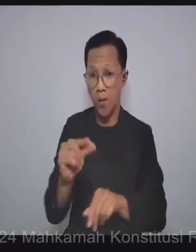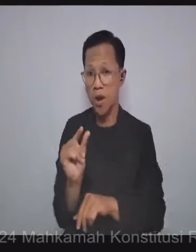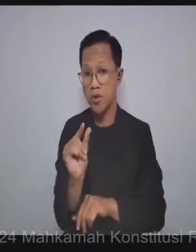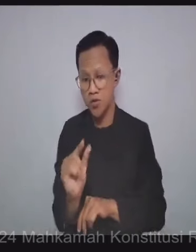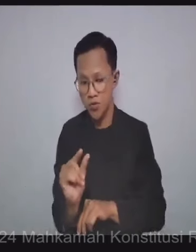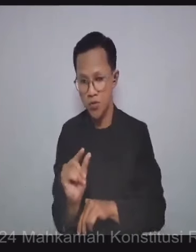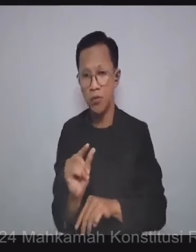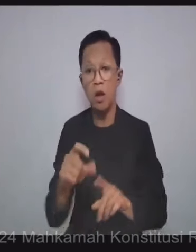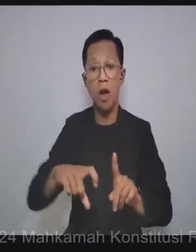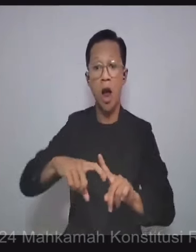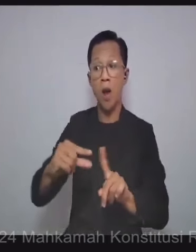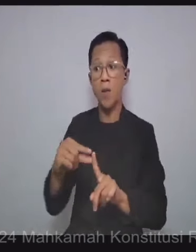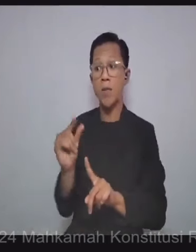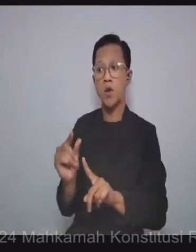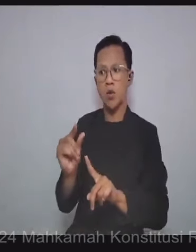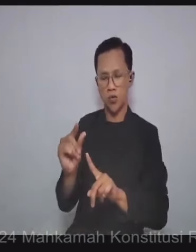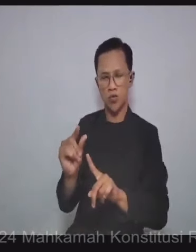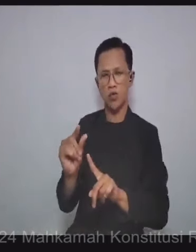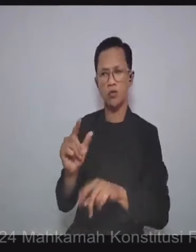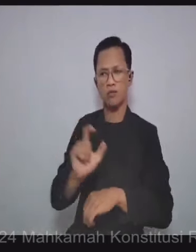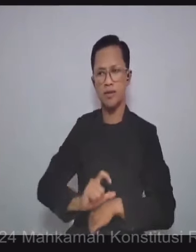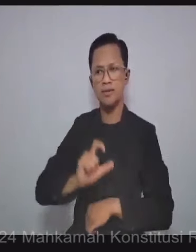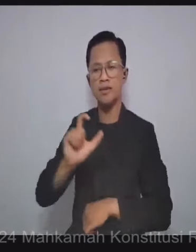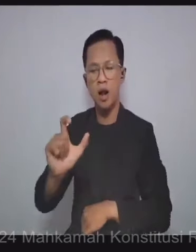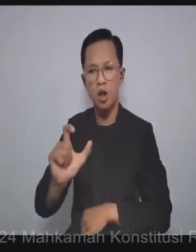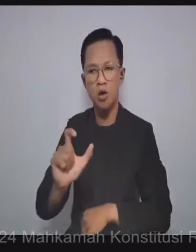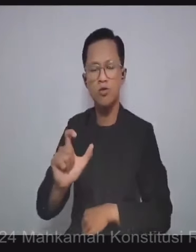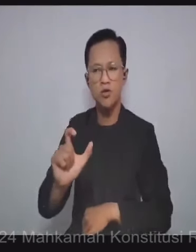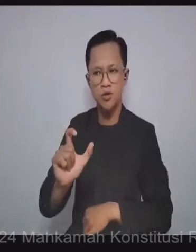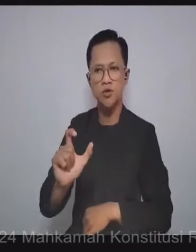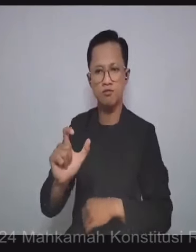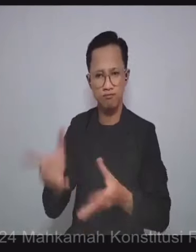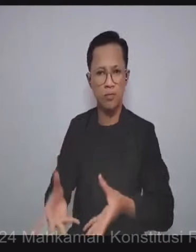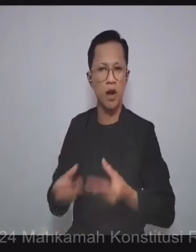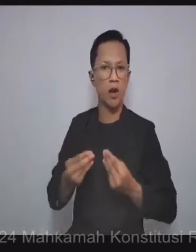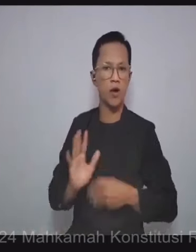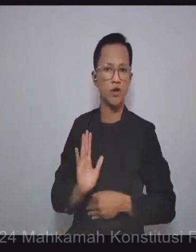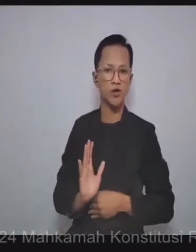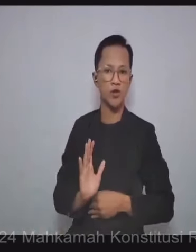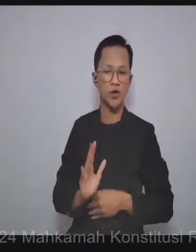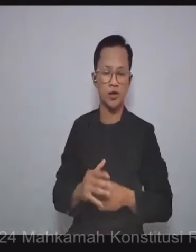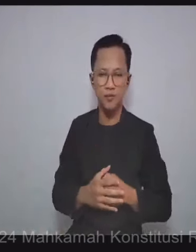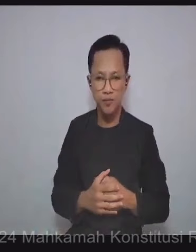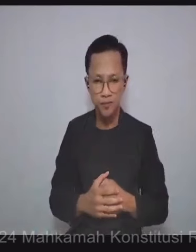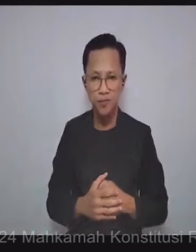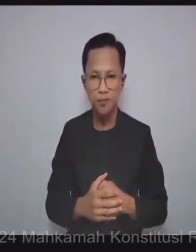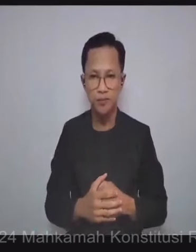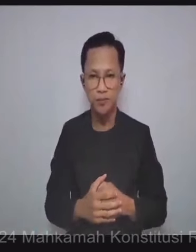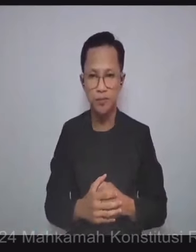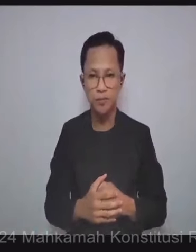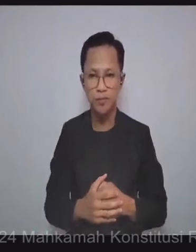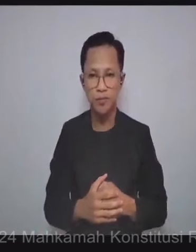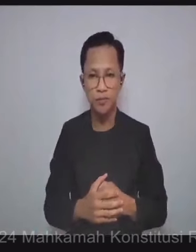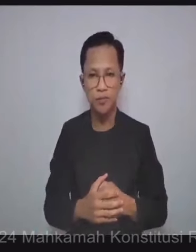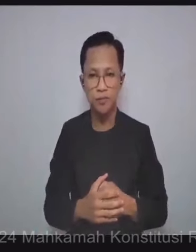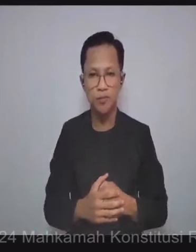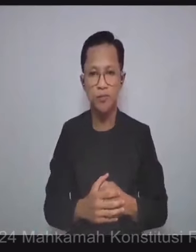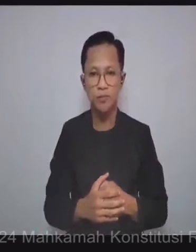KPU menerima pendaftaran bakal calon Pasangan calon pada masa pendaftaran berkenaan dengan hal tersebut lampiran 1